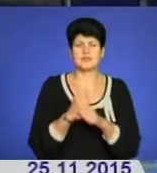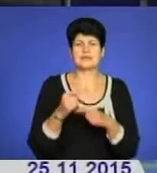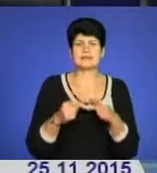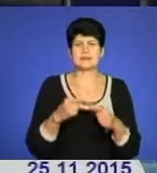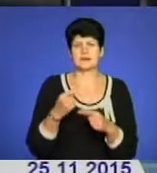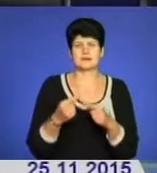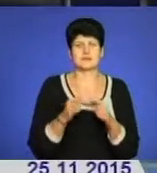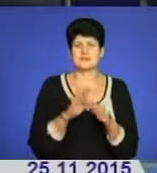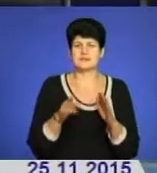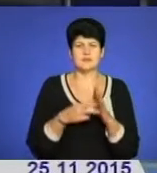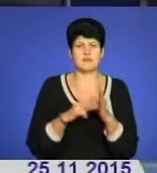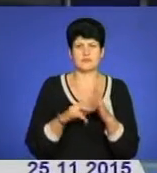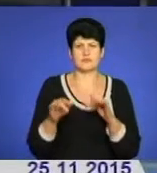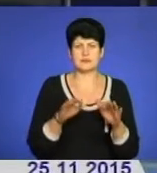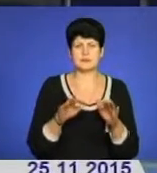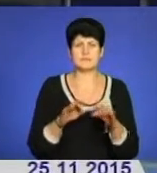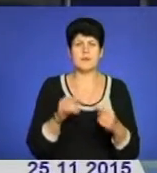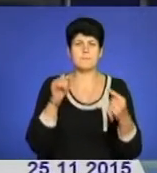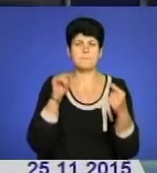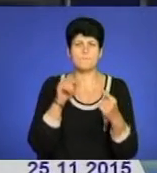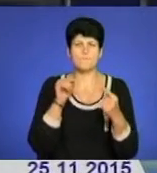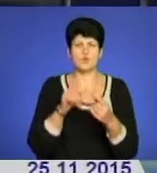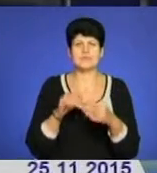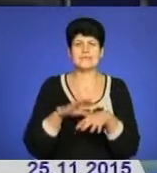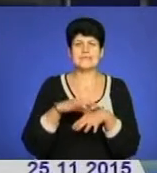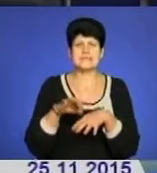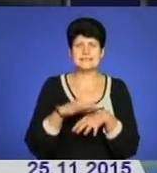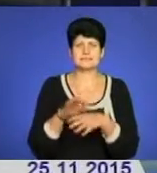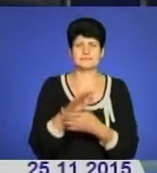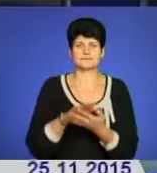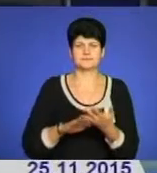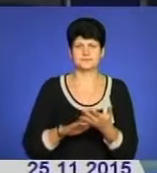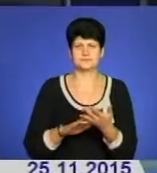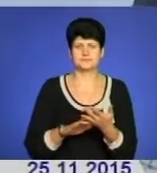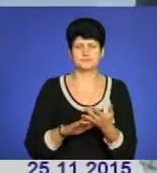не спланованих дій. Про протидію насильству у нашому наступному сюжеті.